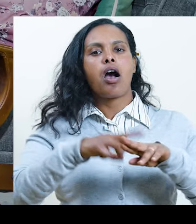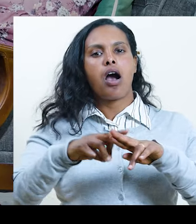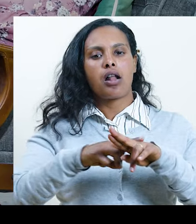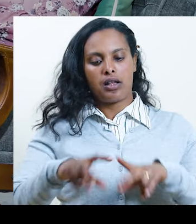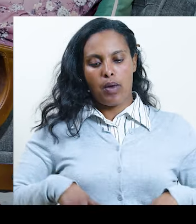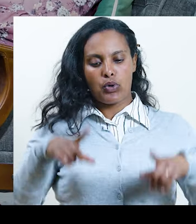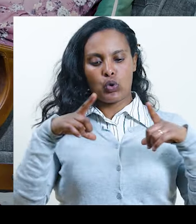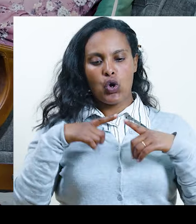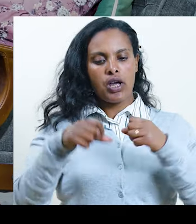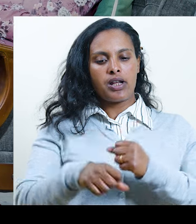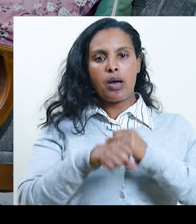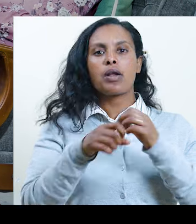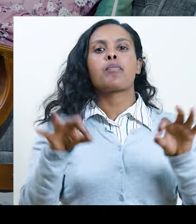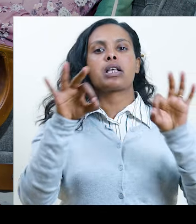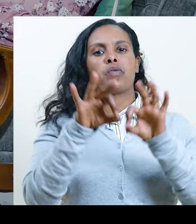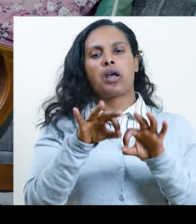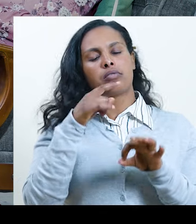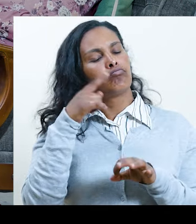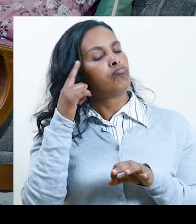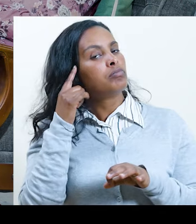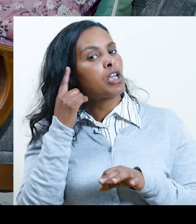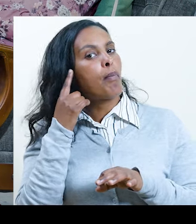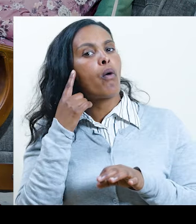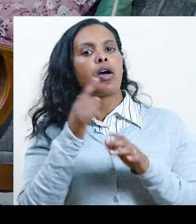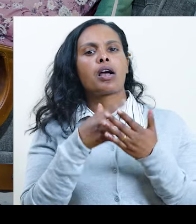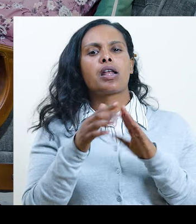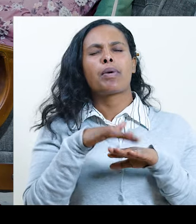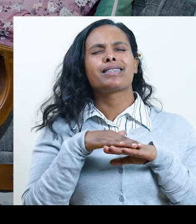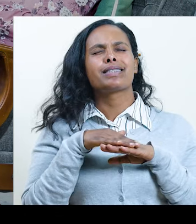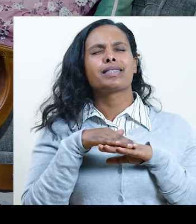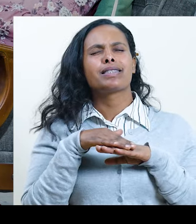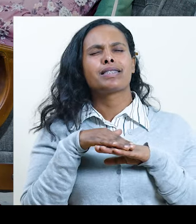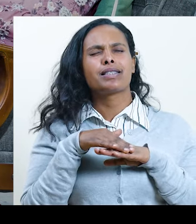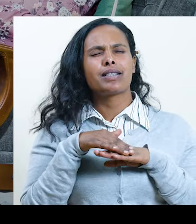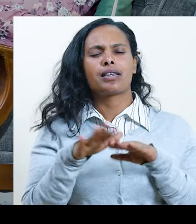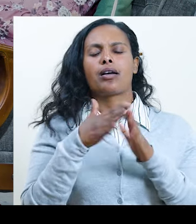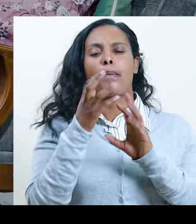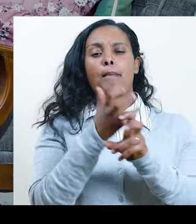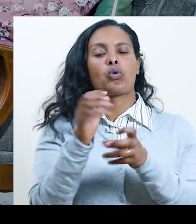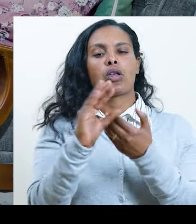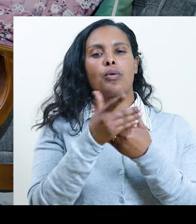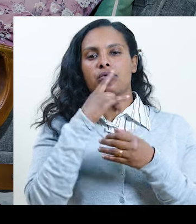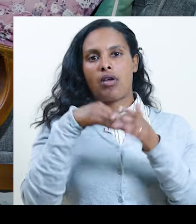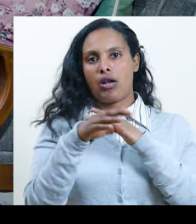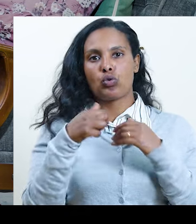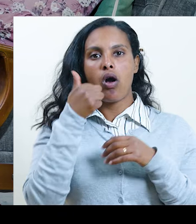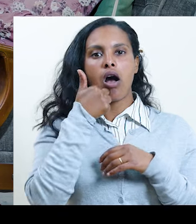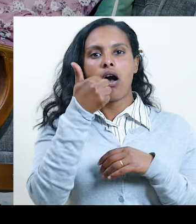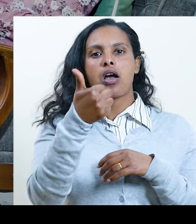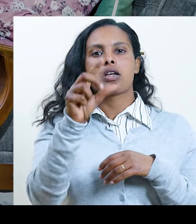ሀረር እንደምትኖር ድጋፍ እንደሚያስፈልጋት እና ከእኔ በጣም ባስ ባለ ሁኔታ ውስጥ ነው ያለችው